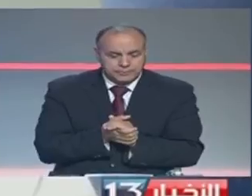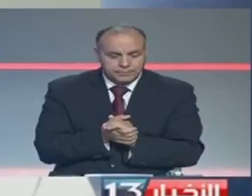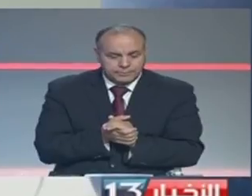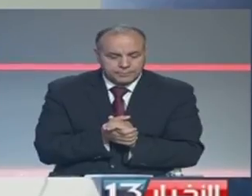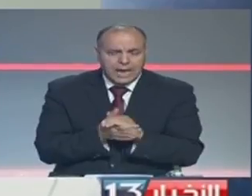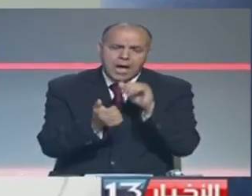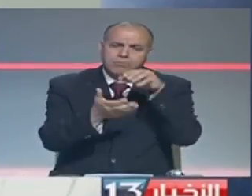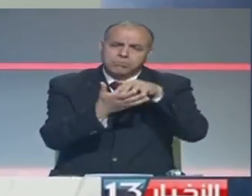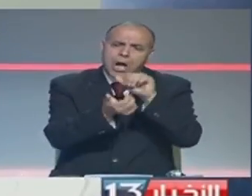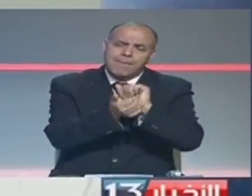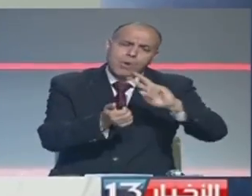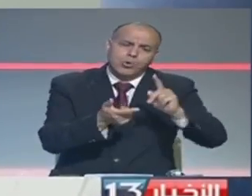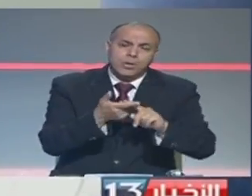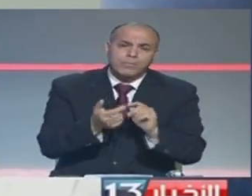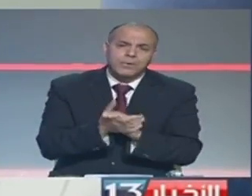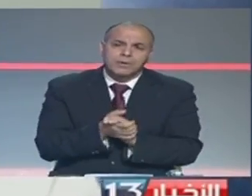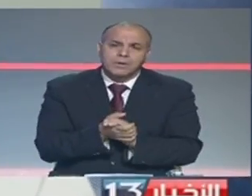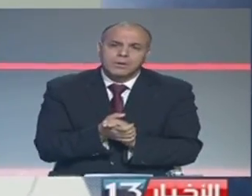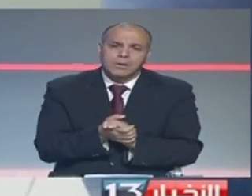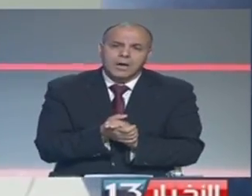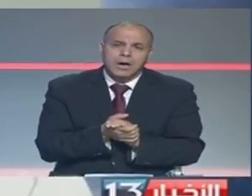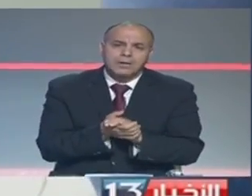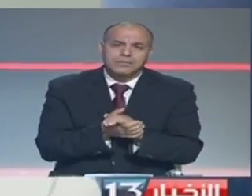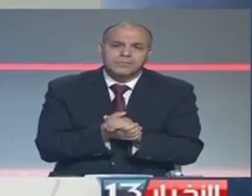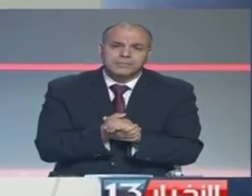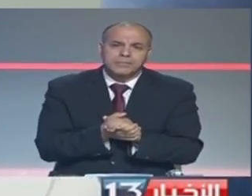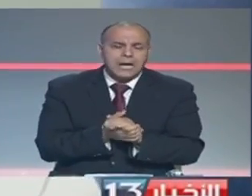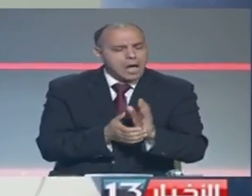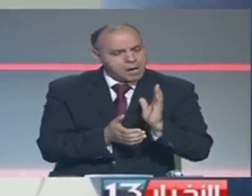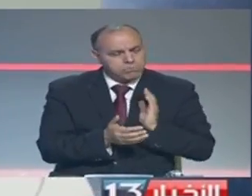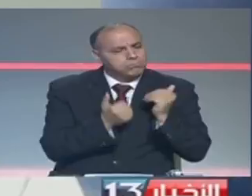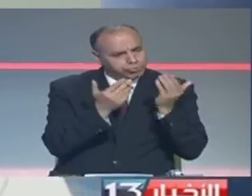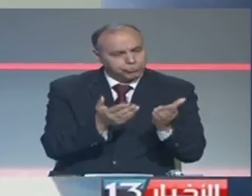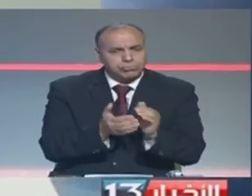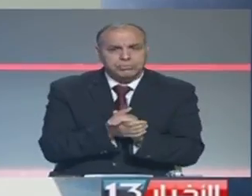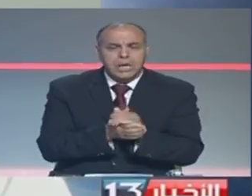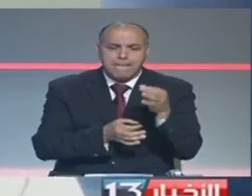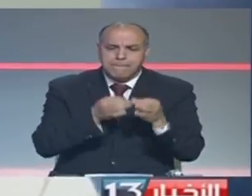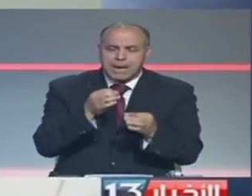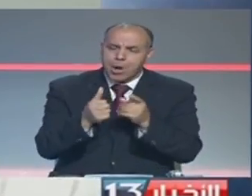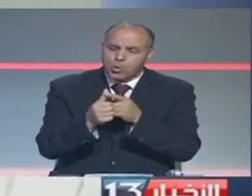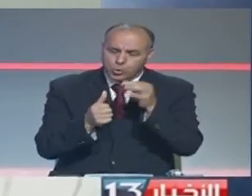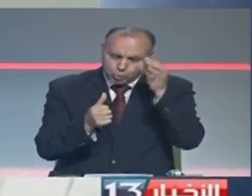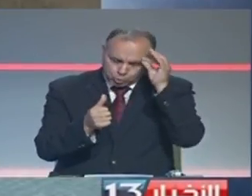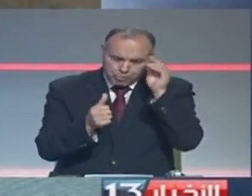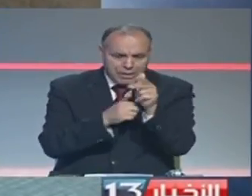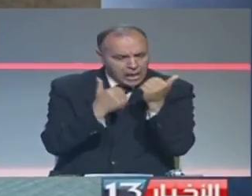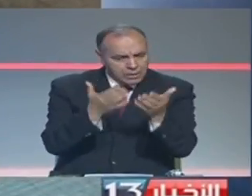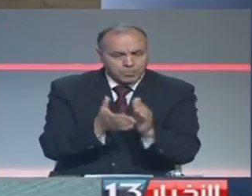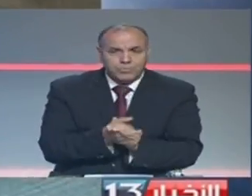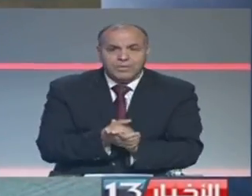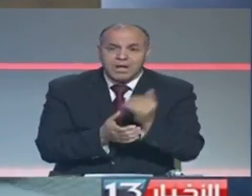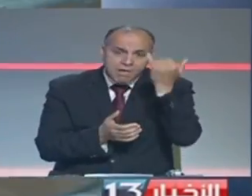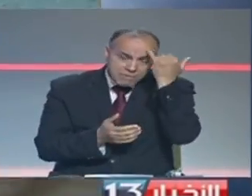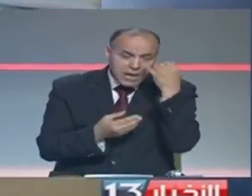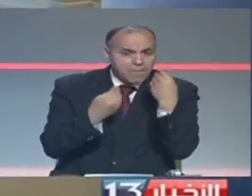على سجون اخرى، على حظائر من الجيش الوطني التونسي للمحكمه الابتدائيه نتاع المهديه. هذه